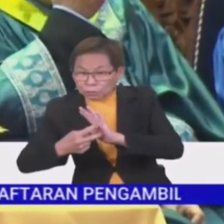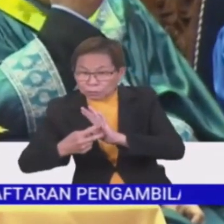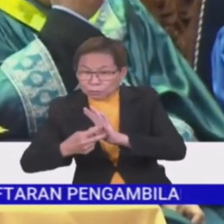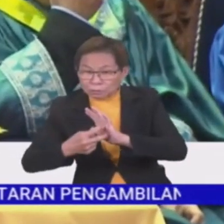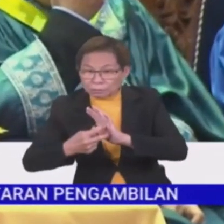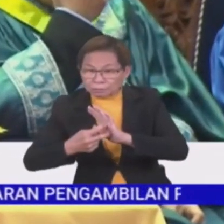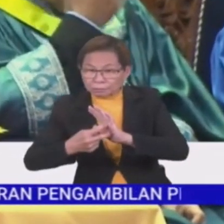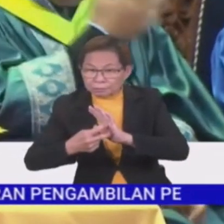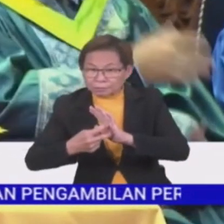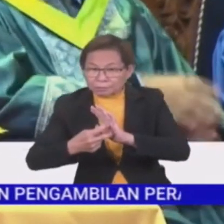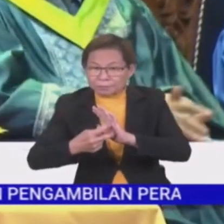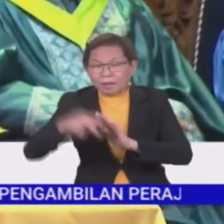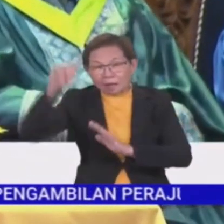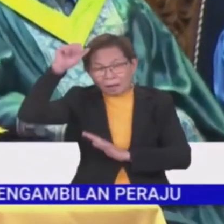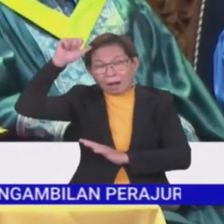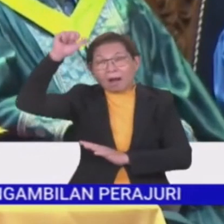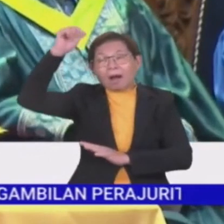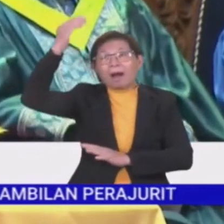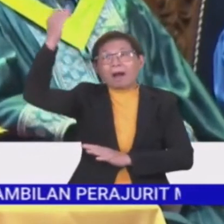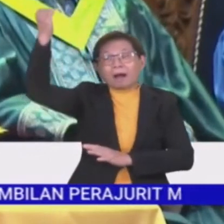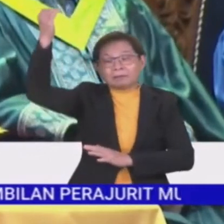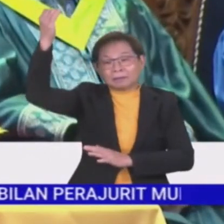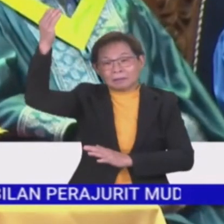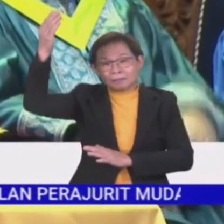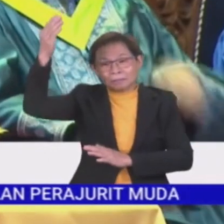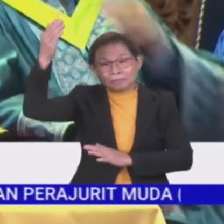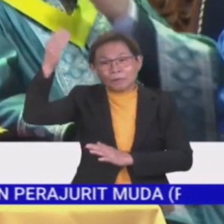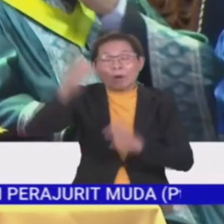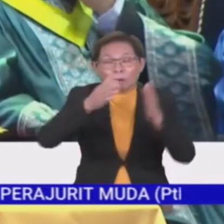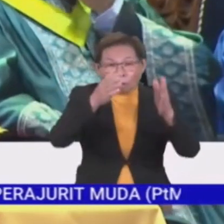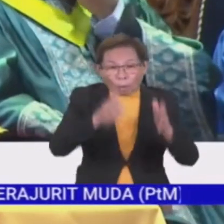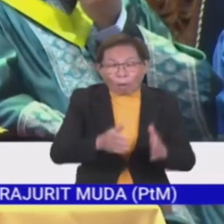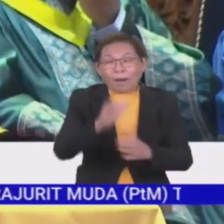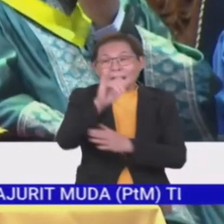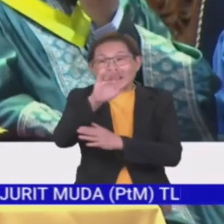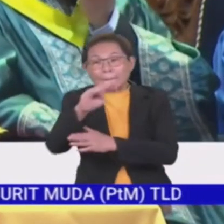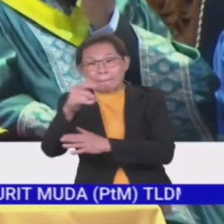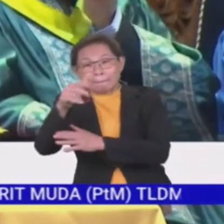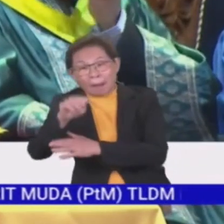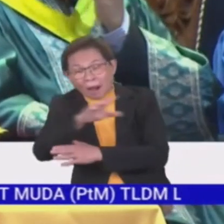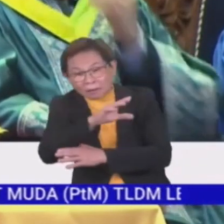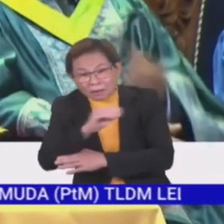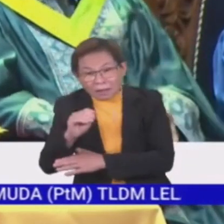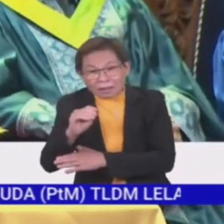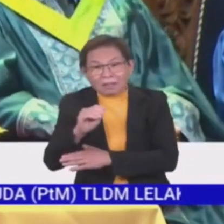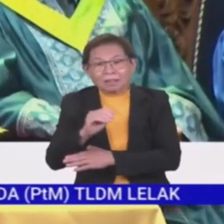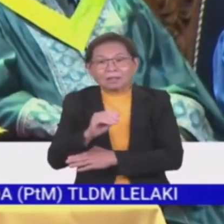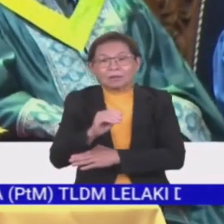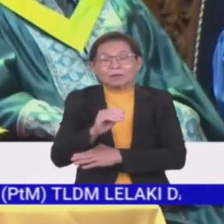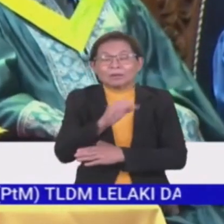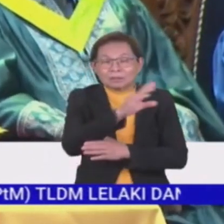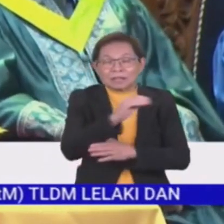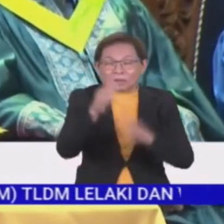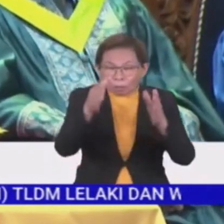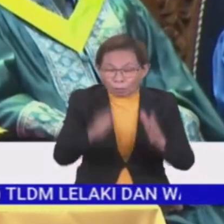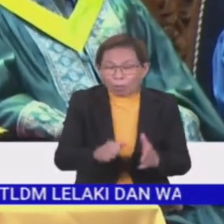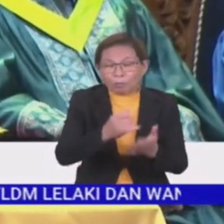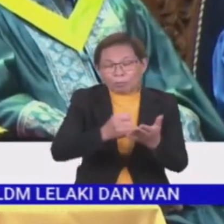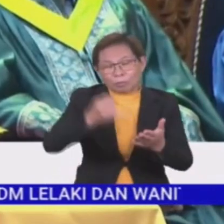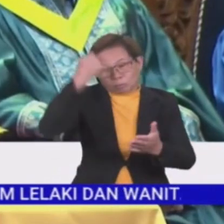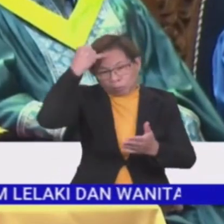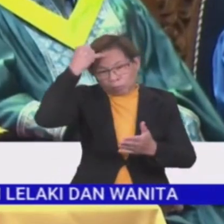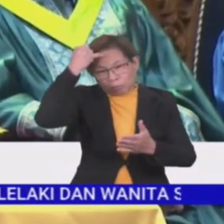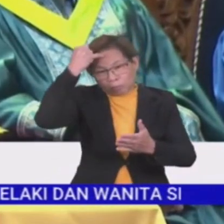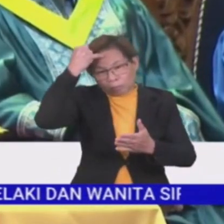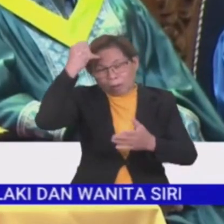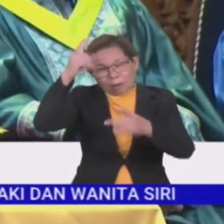nescaya Allah mengangkat derajat orang-orang yang beriman dan orang-orang yang berilmu beberapa